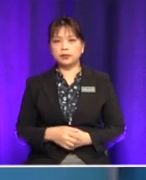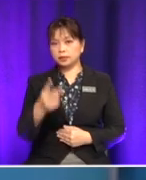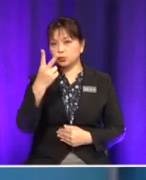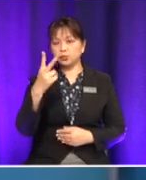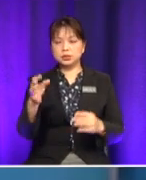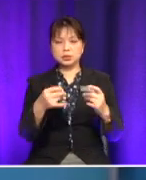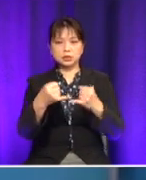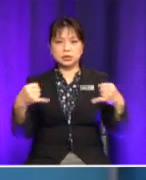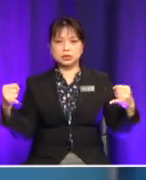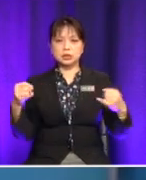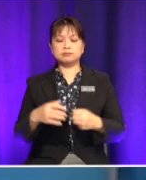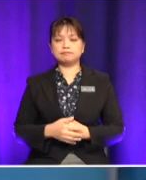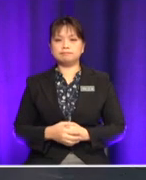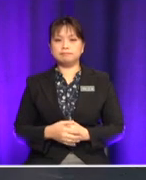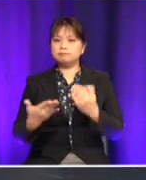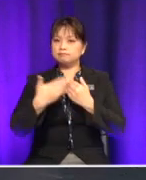oke